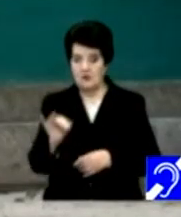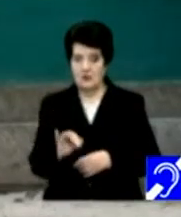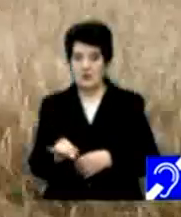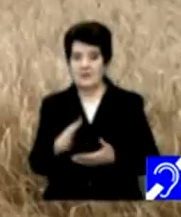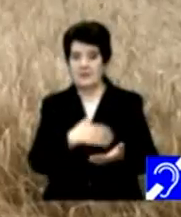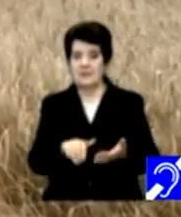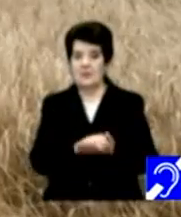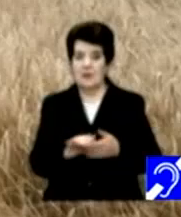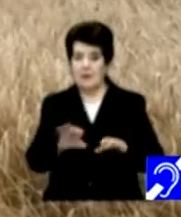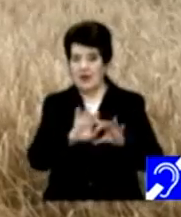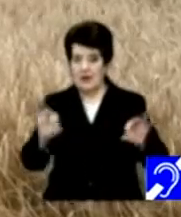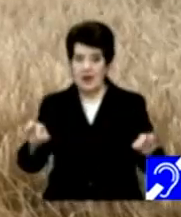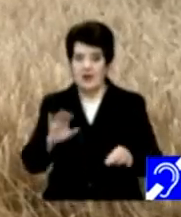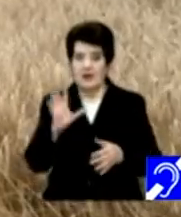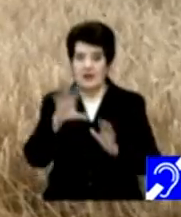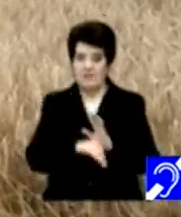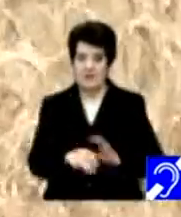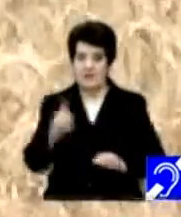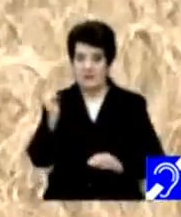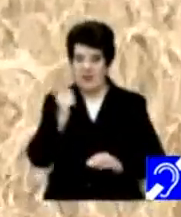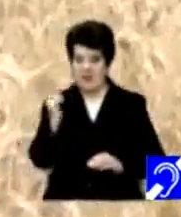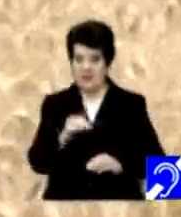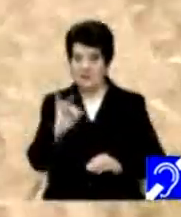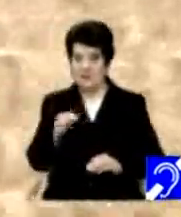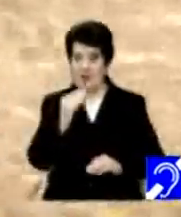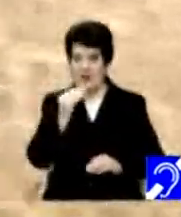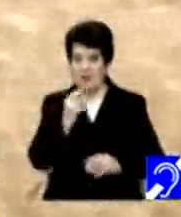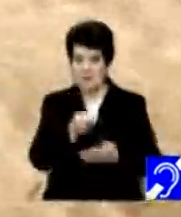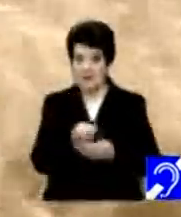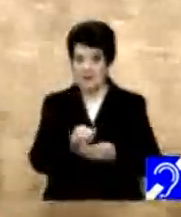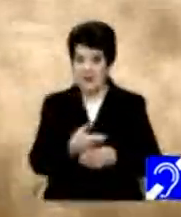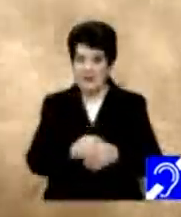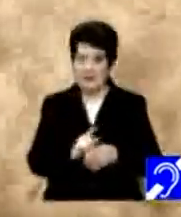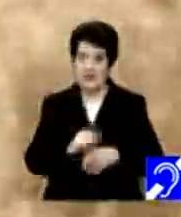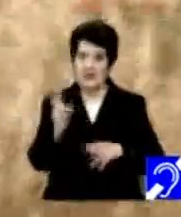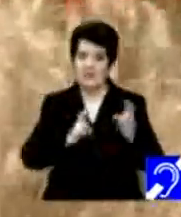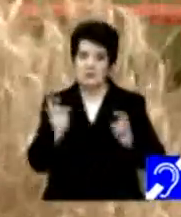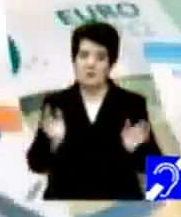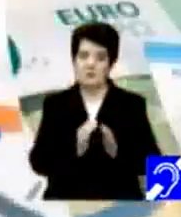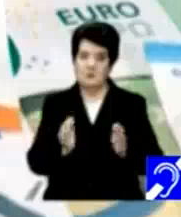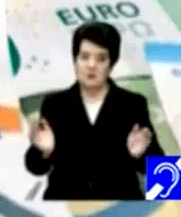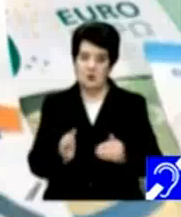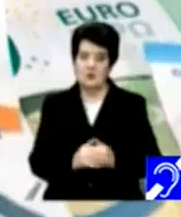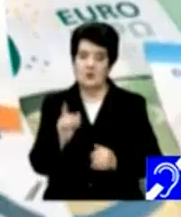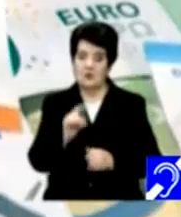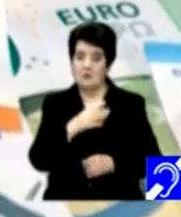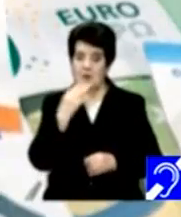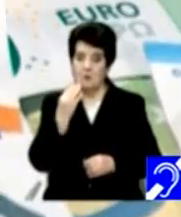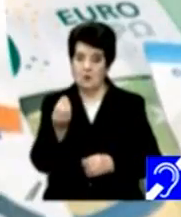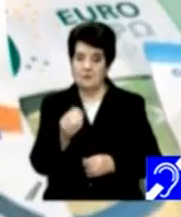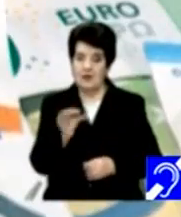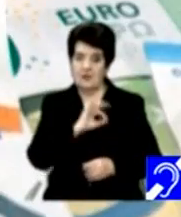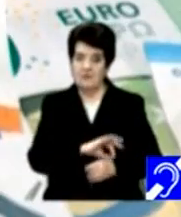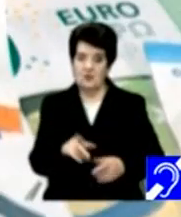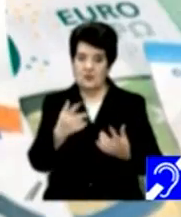de canalizare. Au fost făcute investiții în sectorul agricol și cel alimentar și în dezvoltarea întreprinderilor mici și mijlocii. De cei mai mulți bani a